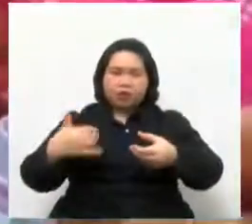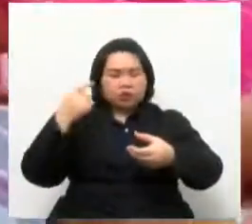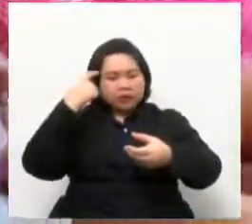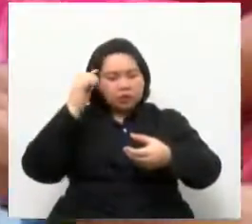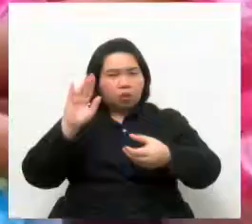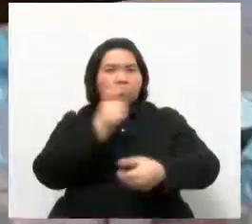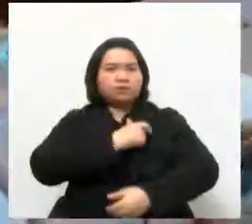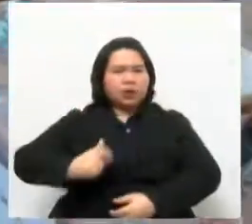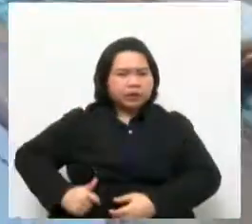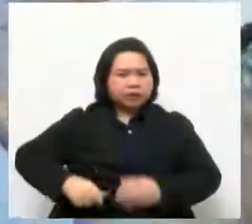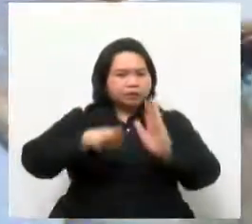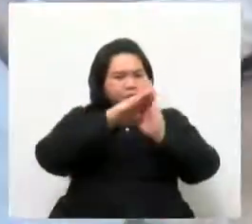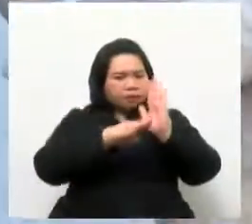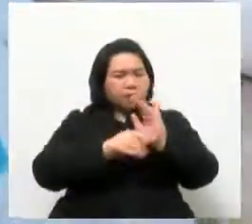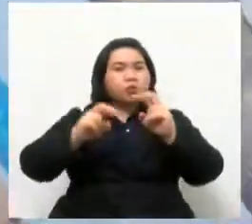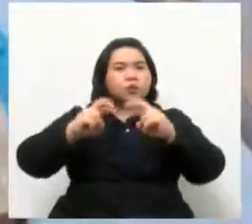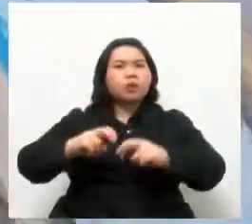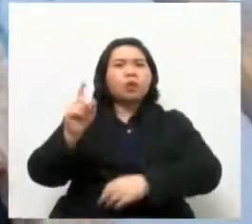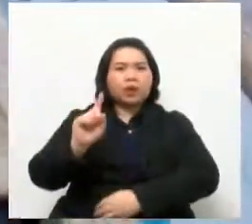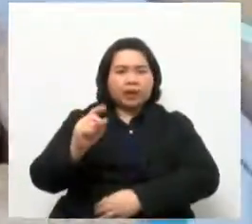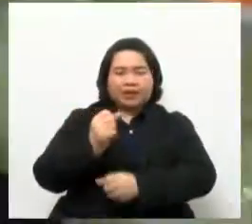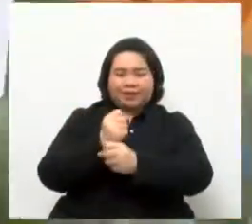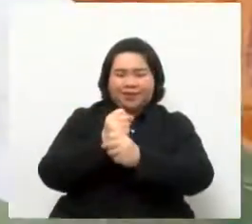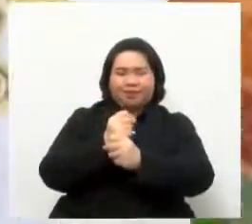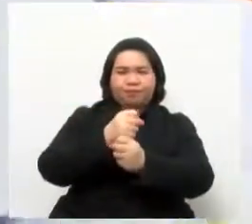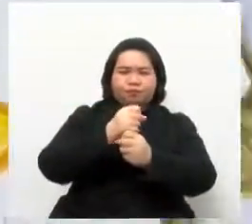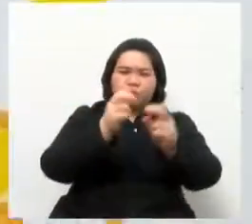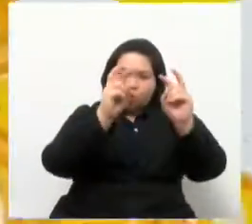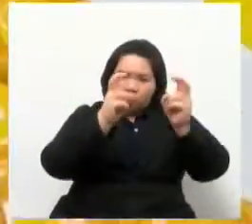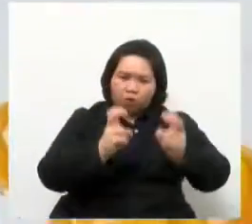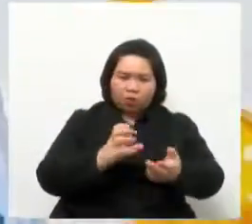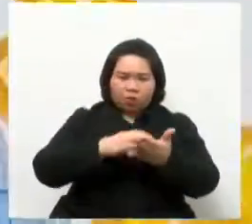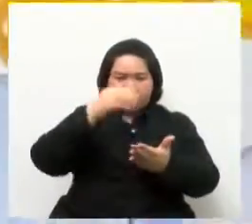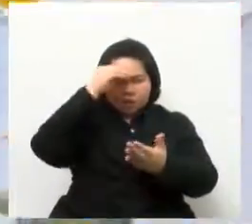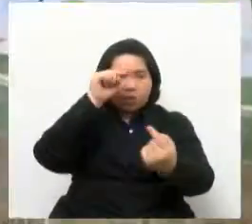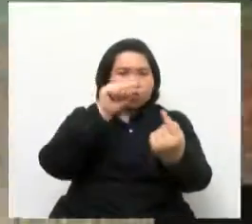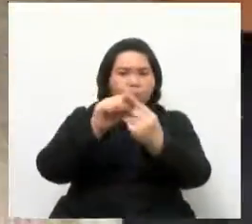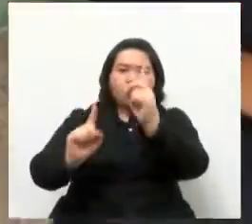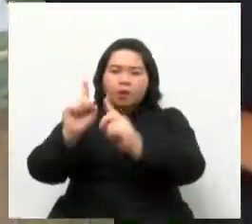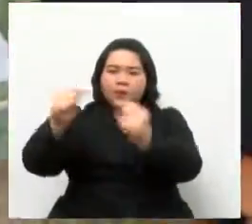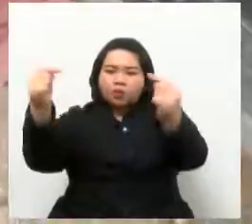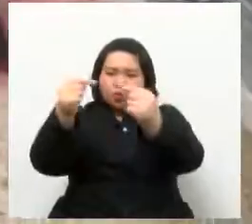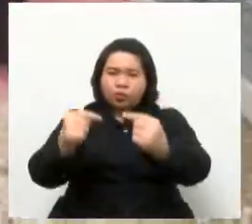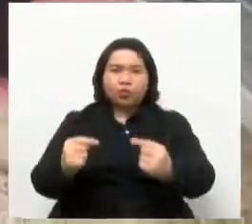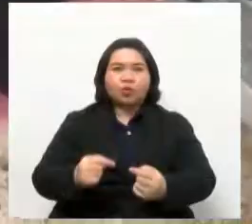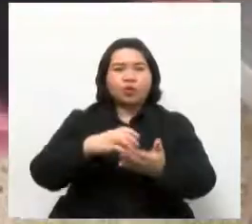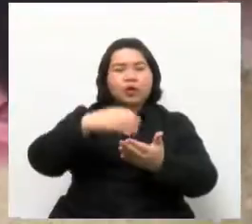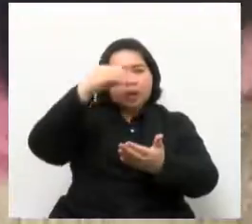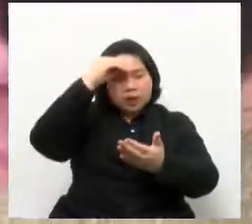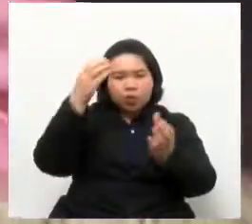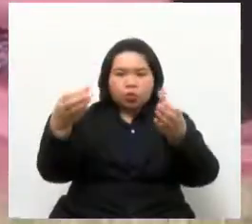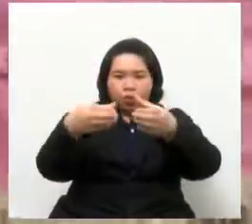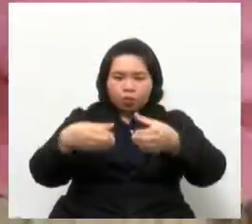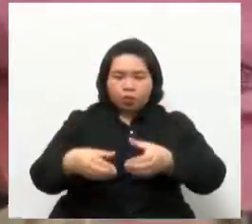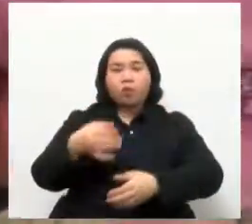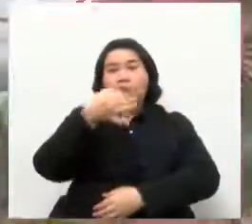บายด้านการศึกษาเพื่อสร้างหน่วยการเรียนรู้ให้สอดคล้องกับตัวชี้วัดและสาระการเรียนรู้การงานอา